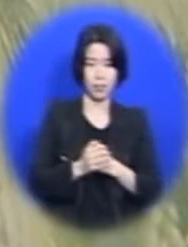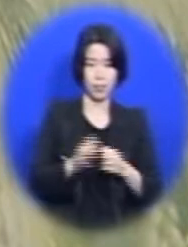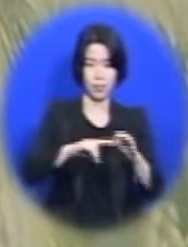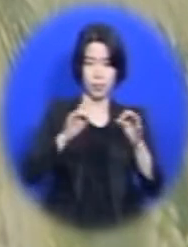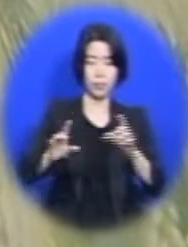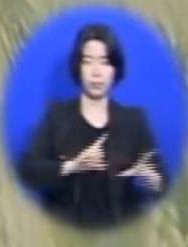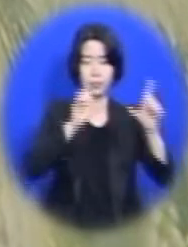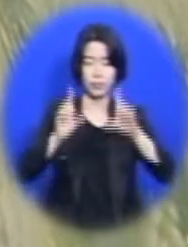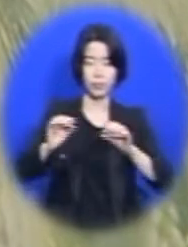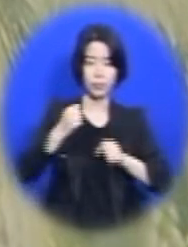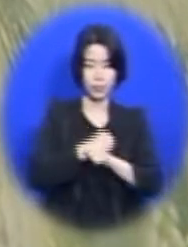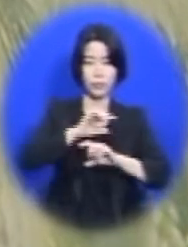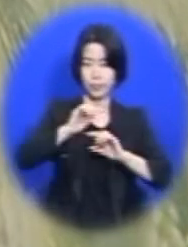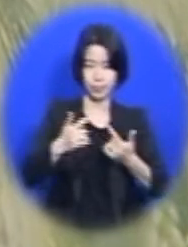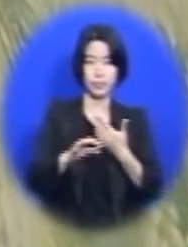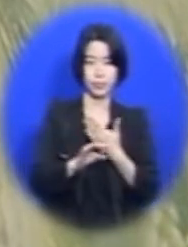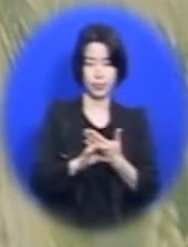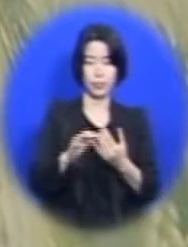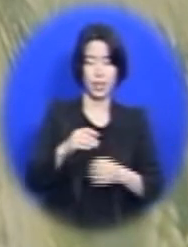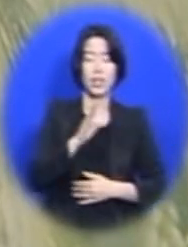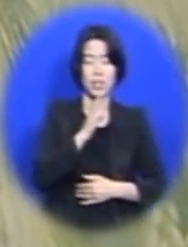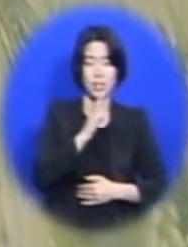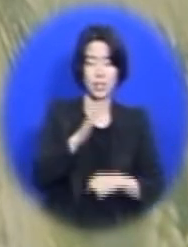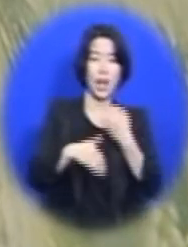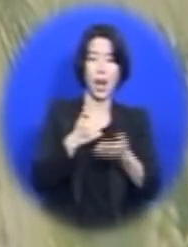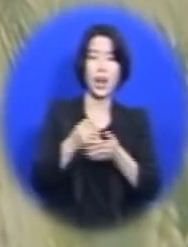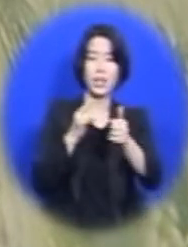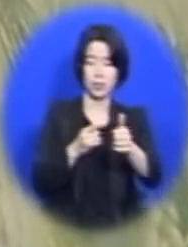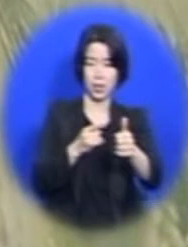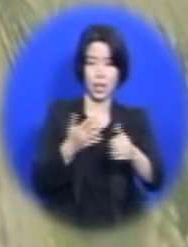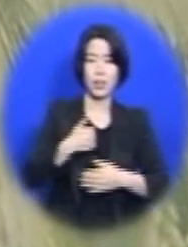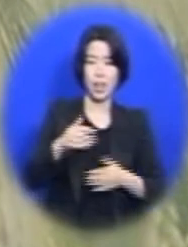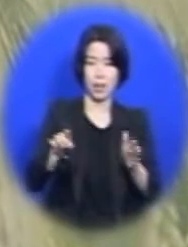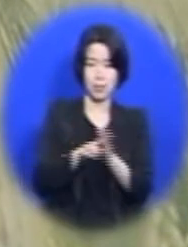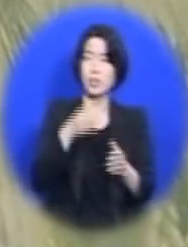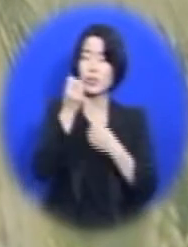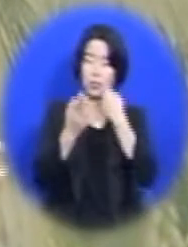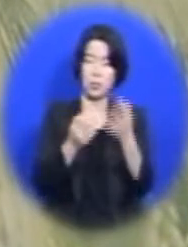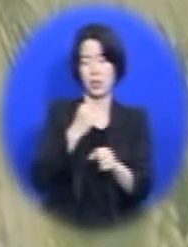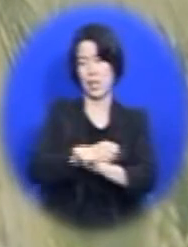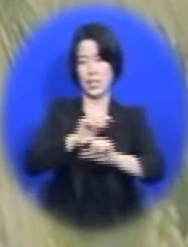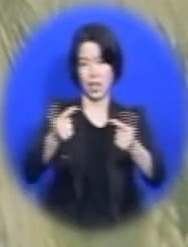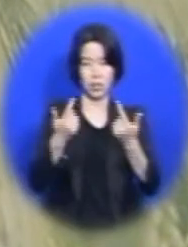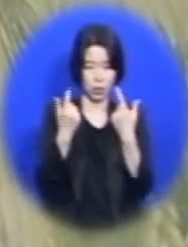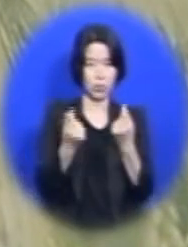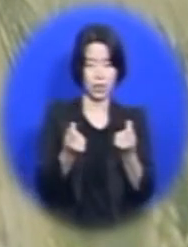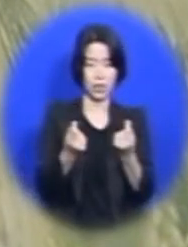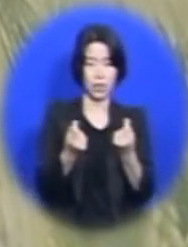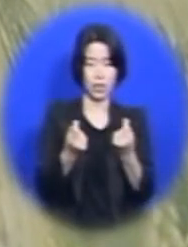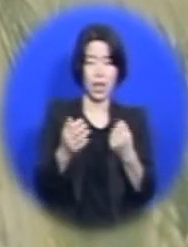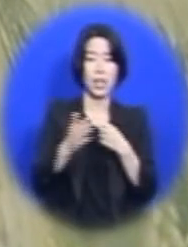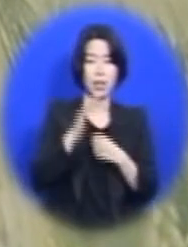십일조의 생활하지 않으면 사실은 하나님께 내 믿음 고백을 안 하는 것입니다.